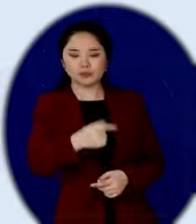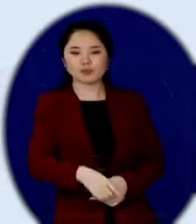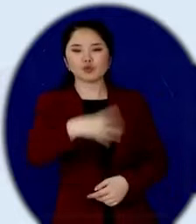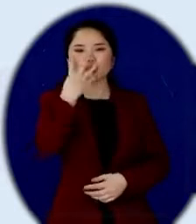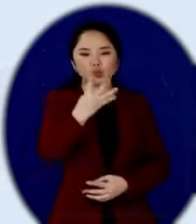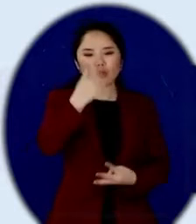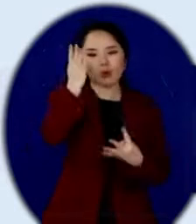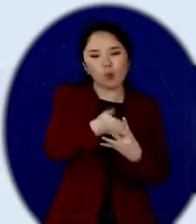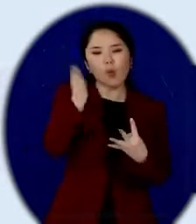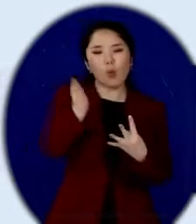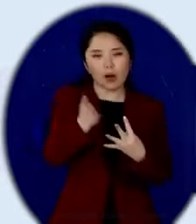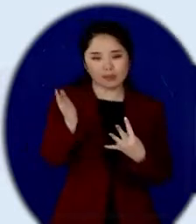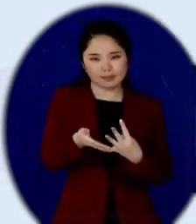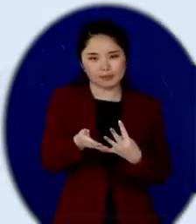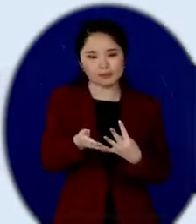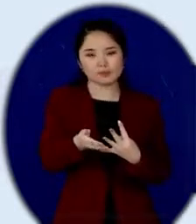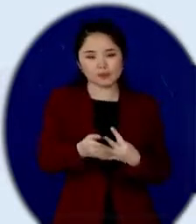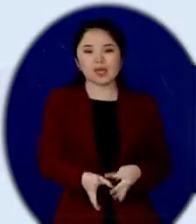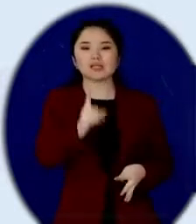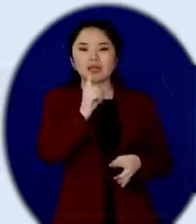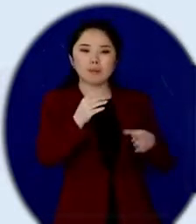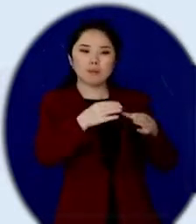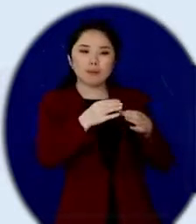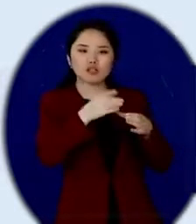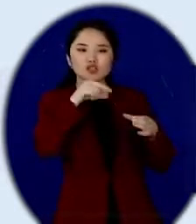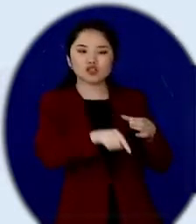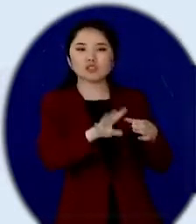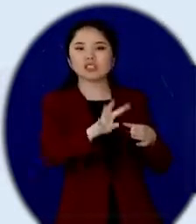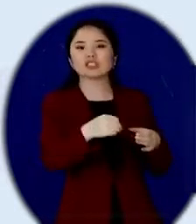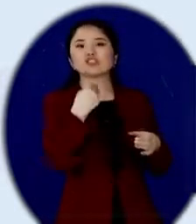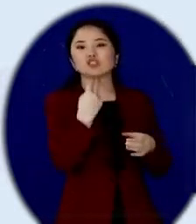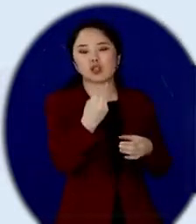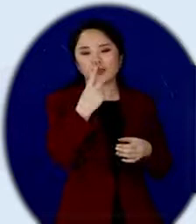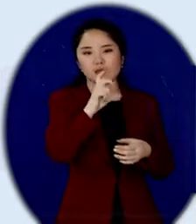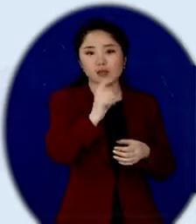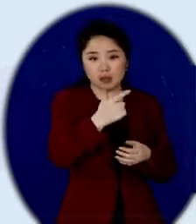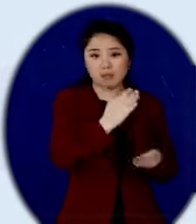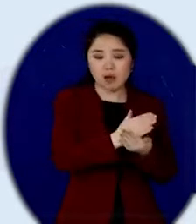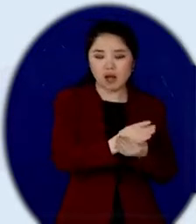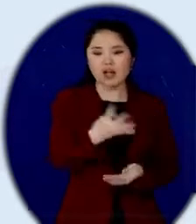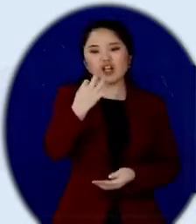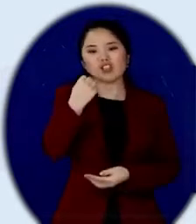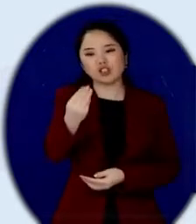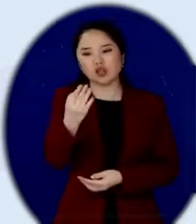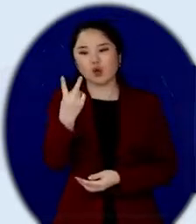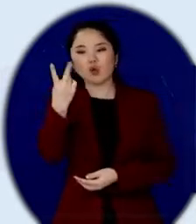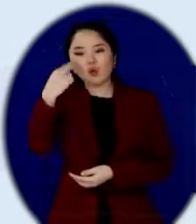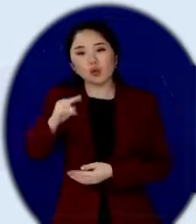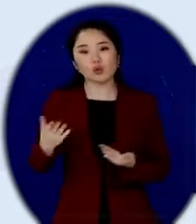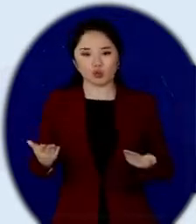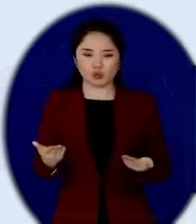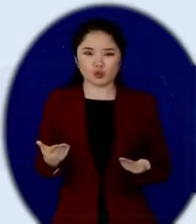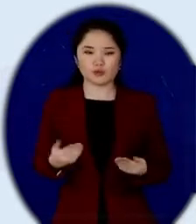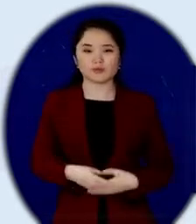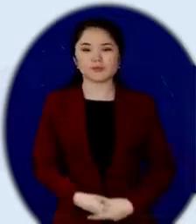4 багц болгож хуваая. Нэг багцад хэдэн цэцэг оногдож, хэдэн цэцэг үлдэж байна вэ гэдгийг